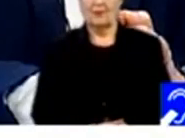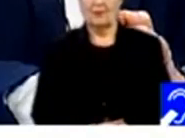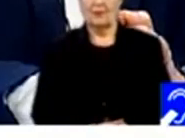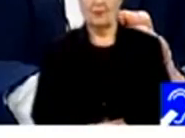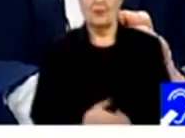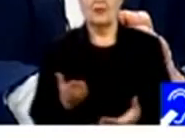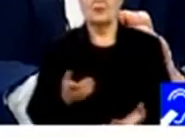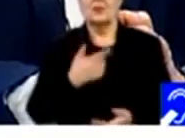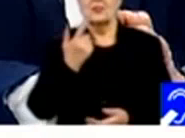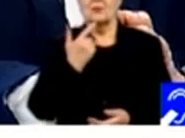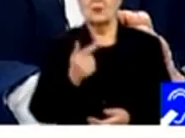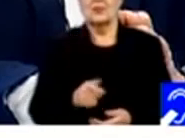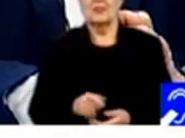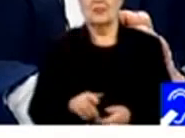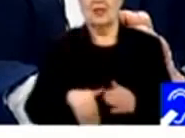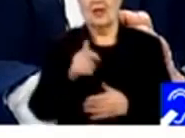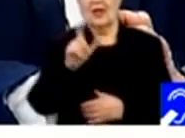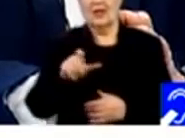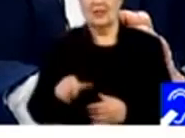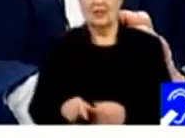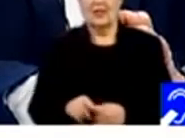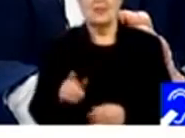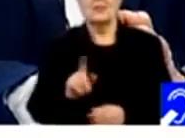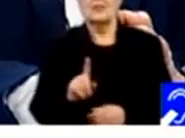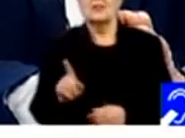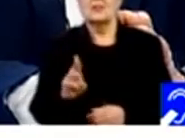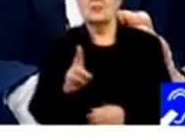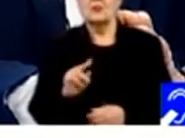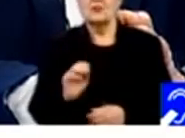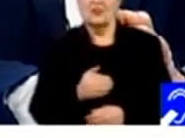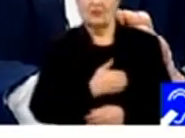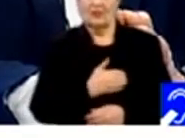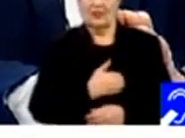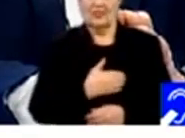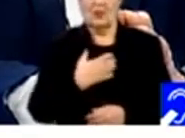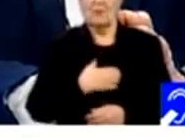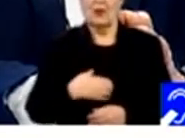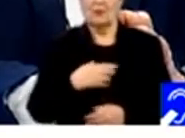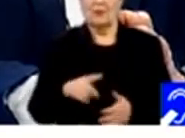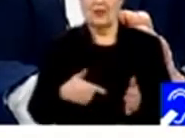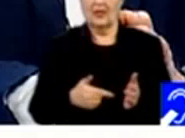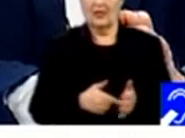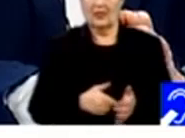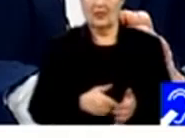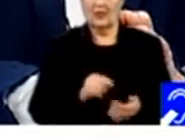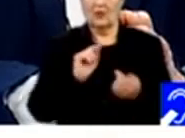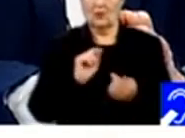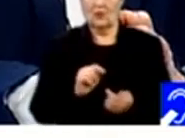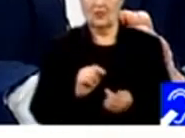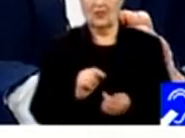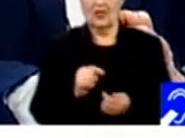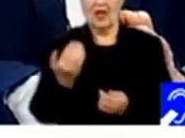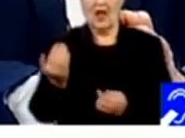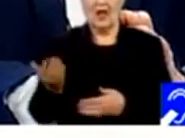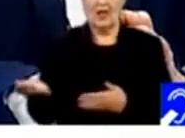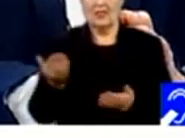Ce le spuneți alegătorilor? De ce Ion Ceban trebuie să ajungă primar de Chișinău și nu contracandidatul dumneavoastră, Andrei